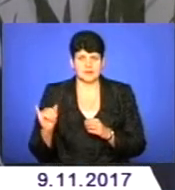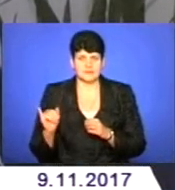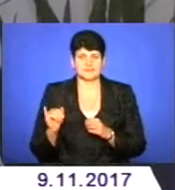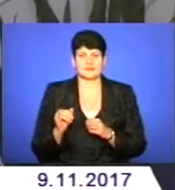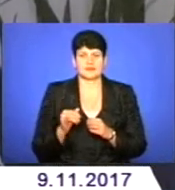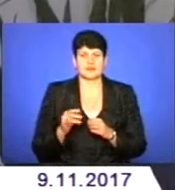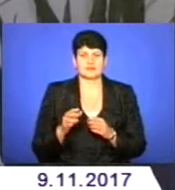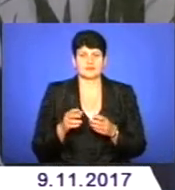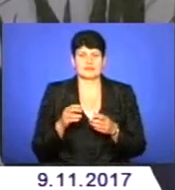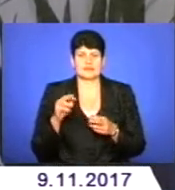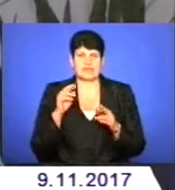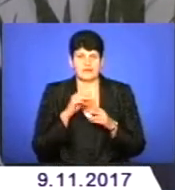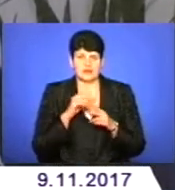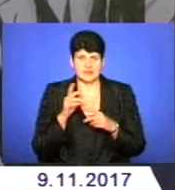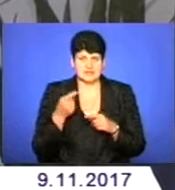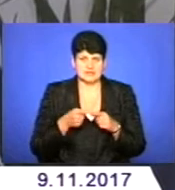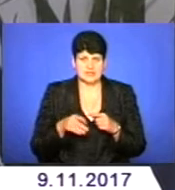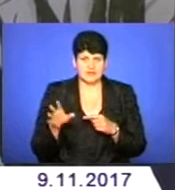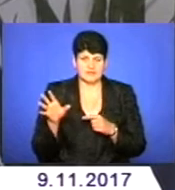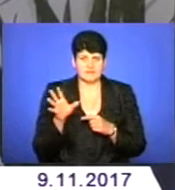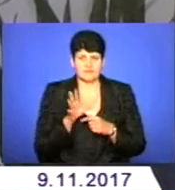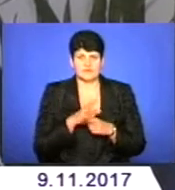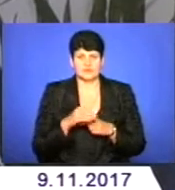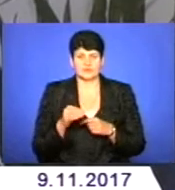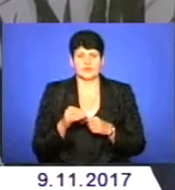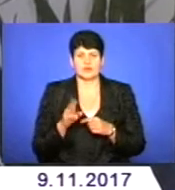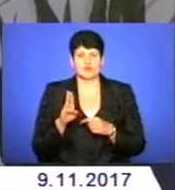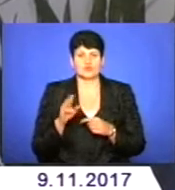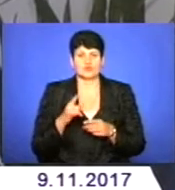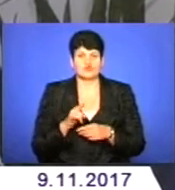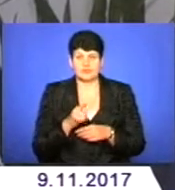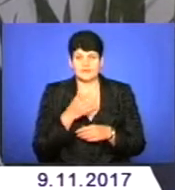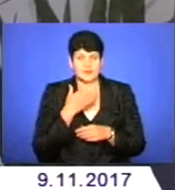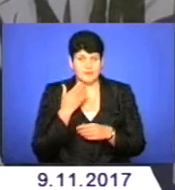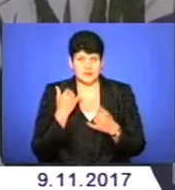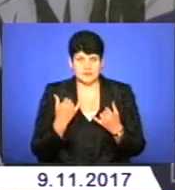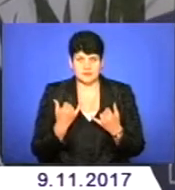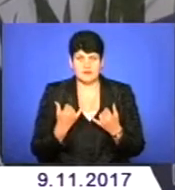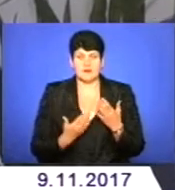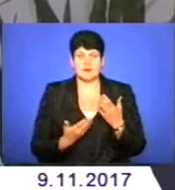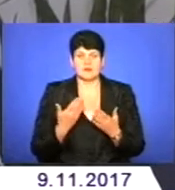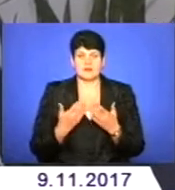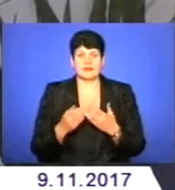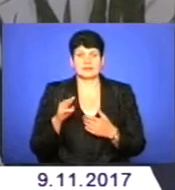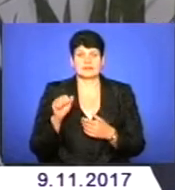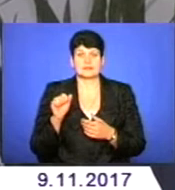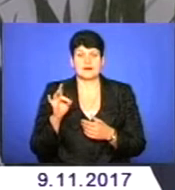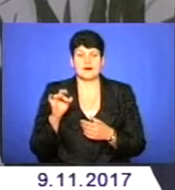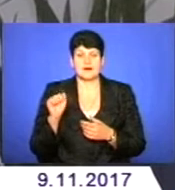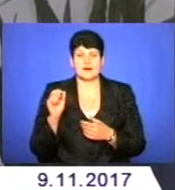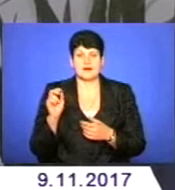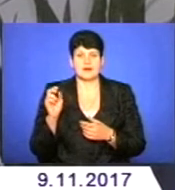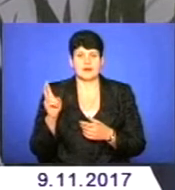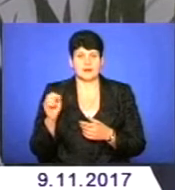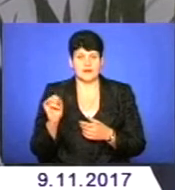Витравлювалося це все, витравлювались щурі, витравлювались таракани. Щурів на даний момент немає, проте з тараканами є одна проблема.